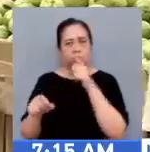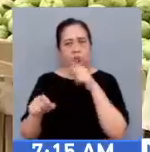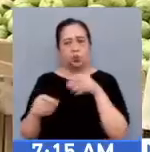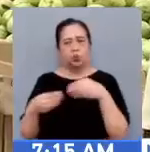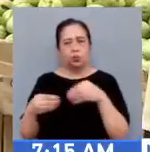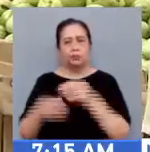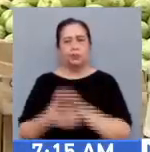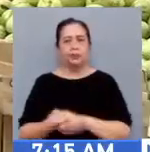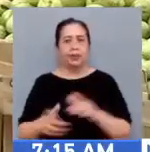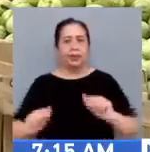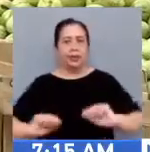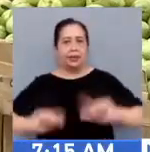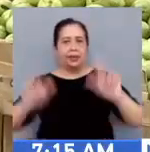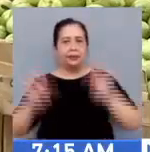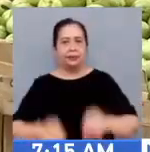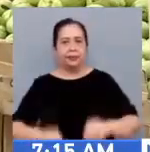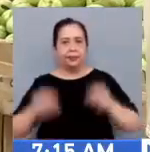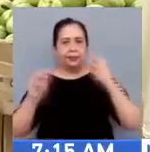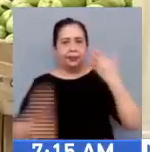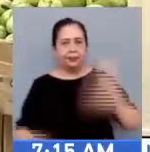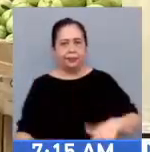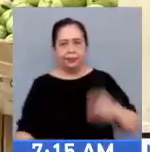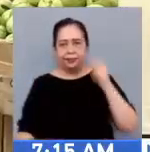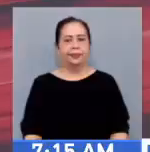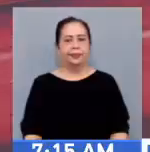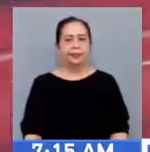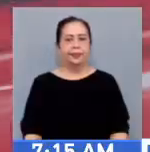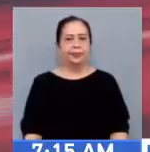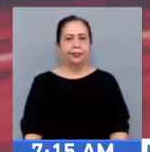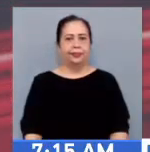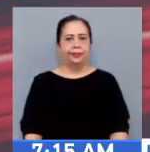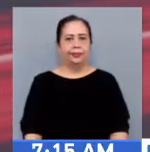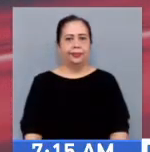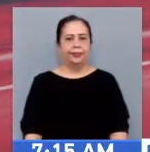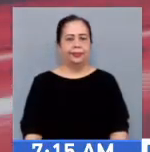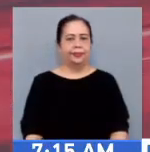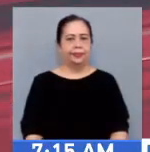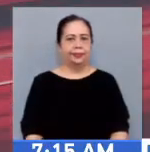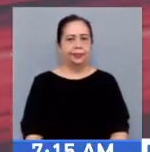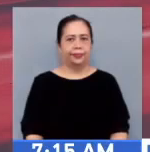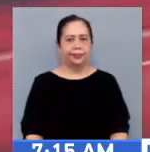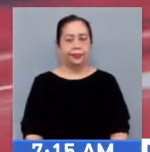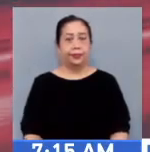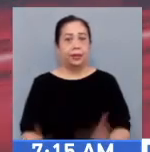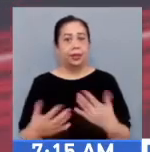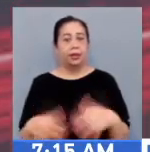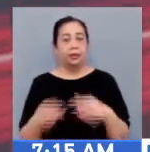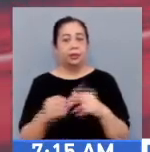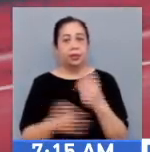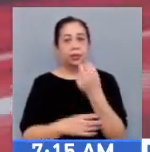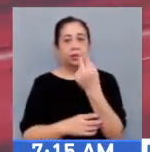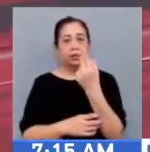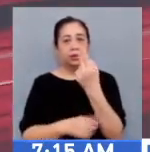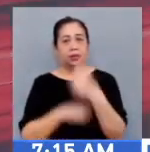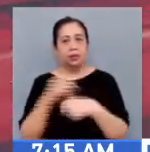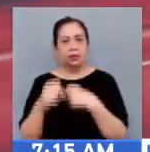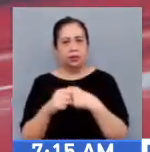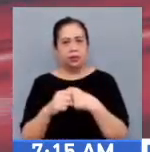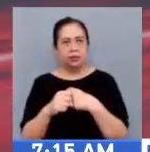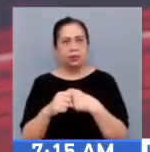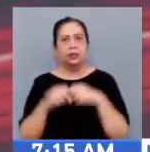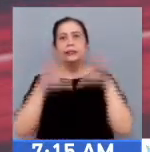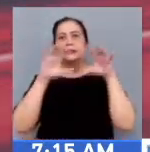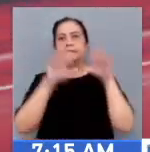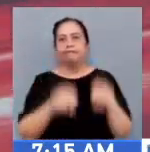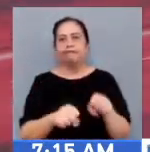rito sa Malabon, ako si Nico Wahe, buong puso para sa Pilipino. Matapos ang 13 taon, arestado ang lalaking rape suspect